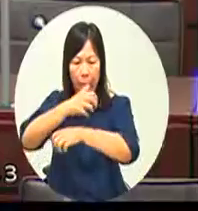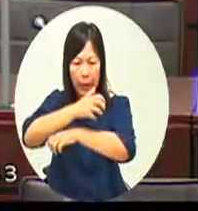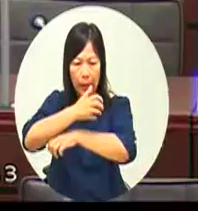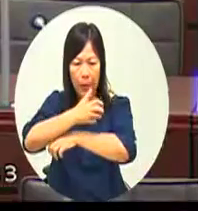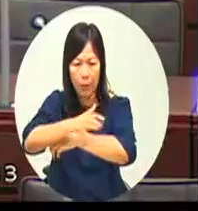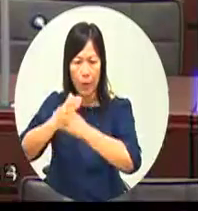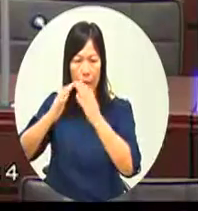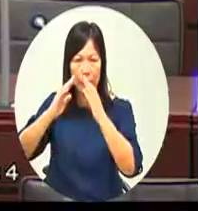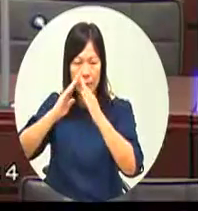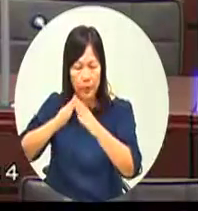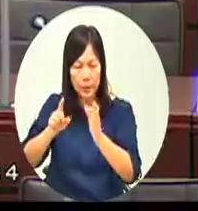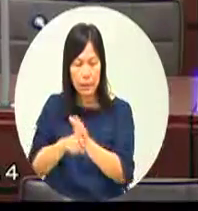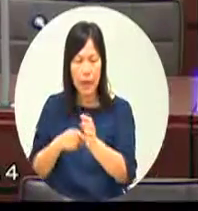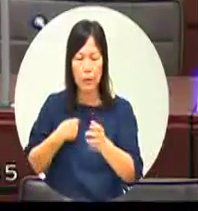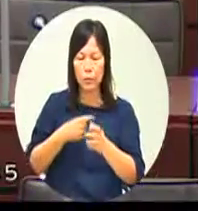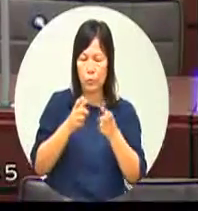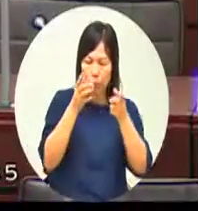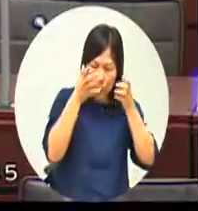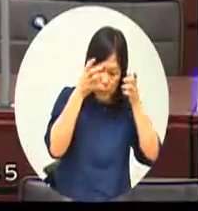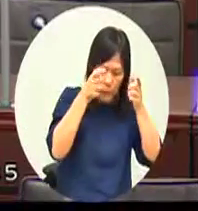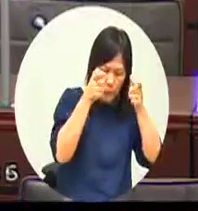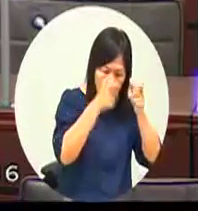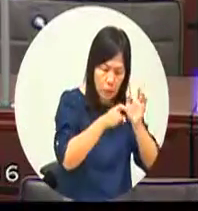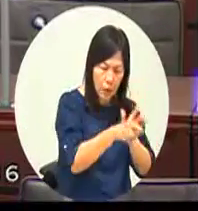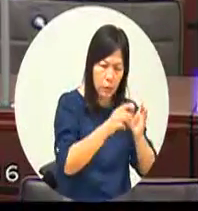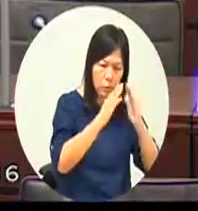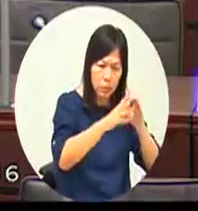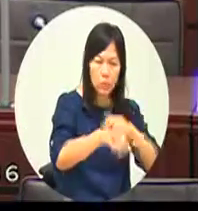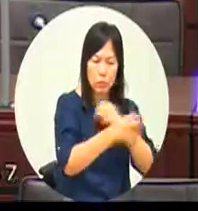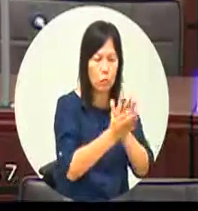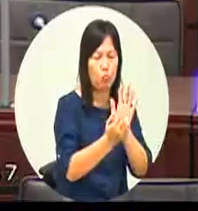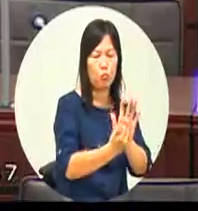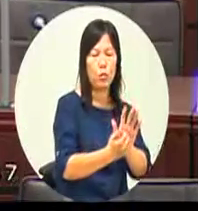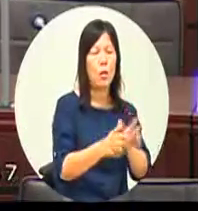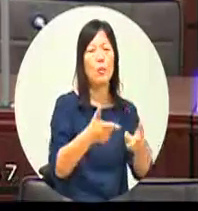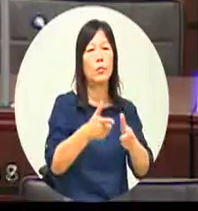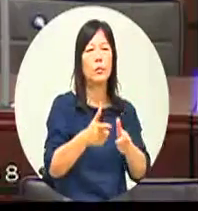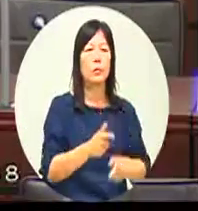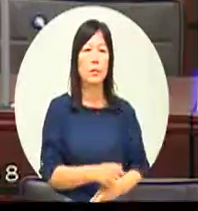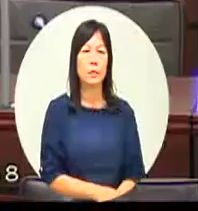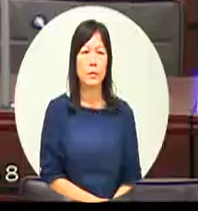己，全部都是我们高雄市的。这部分是这样、